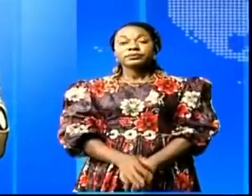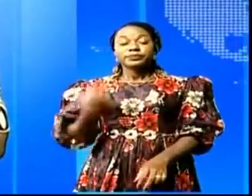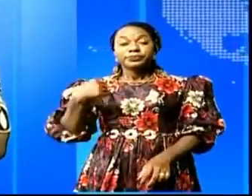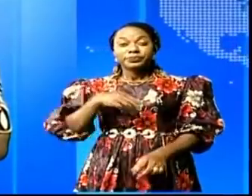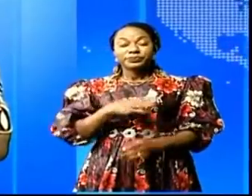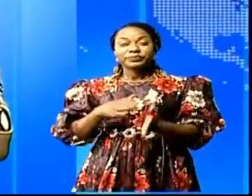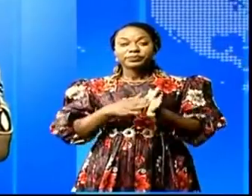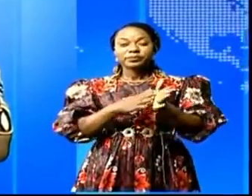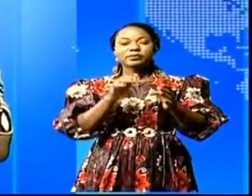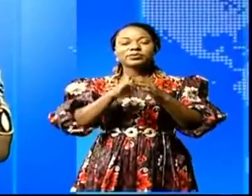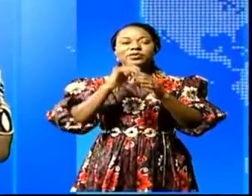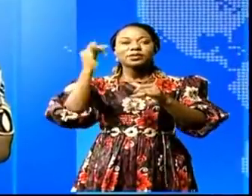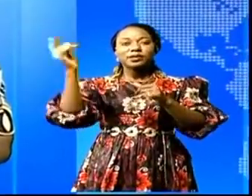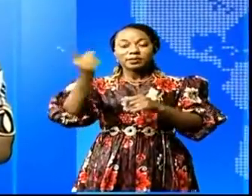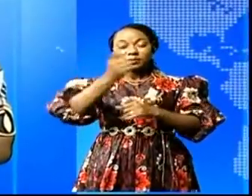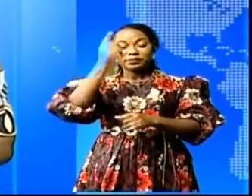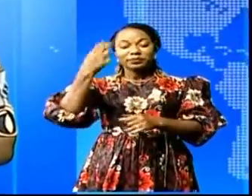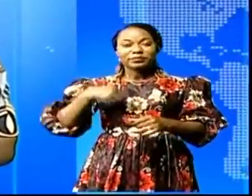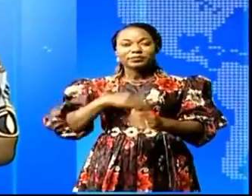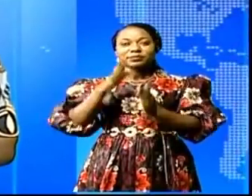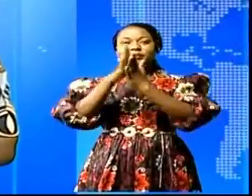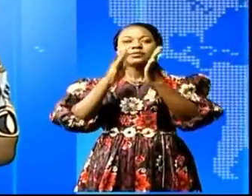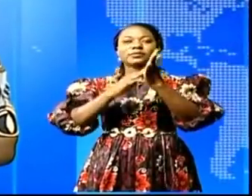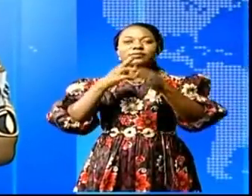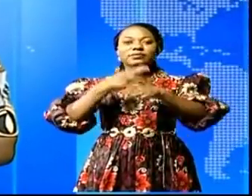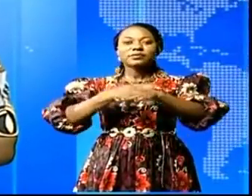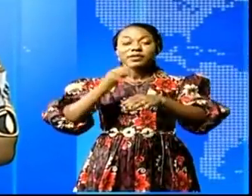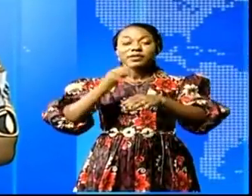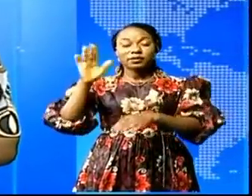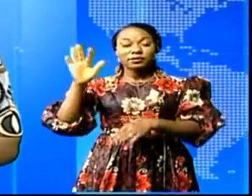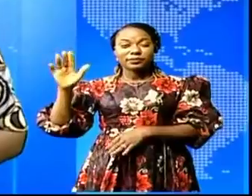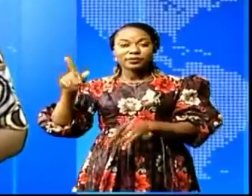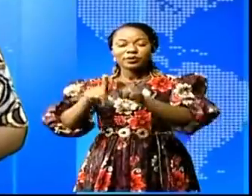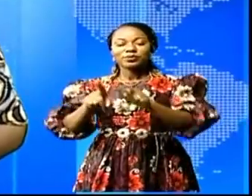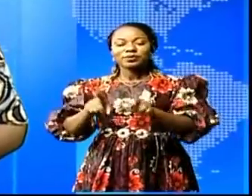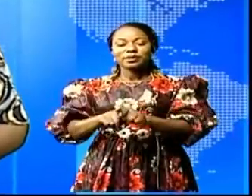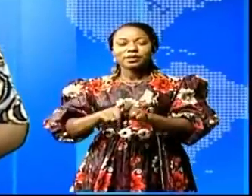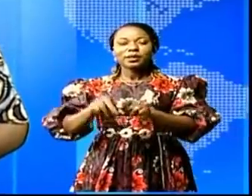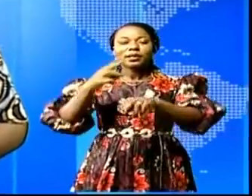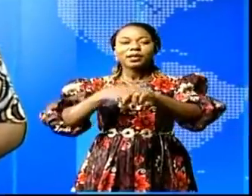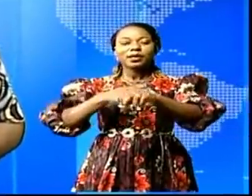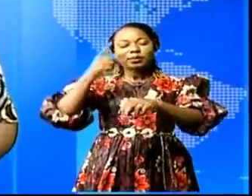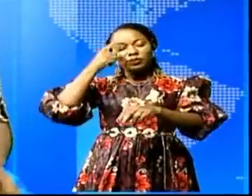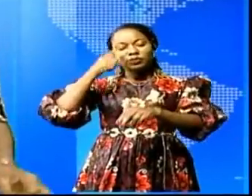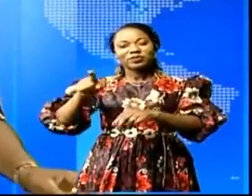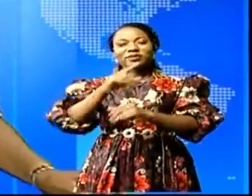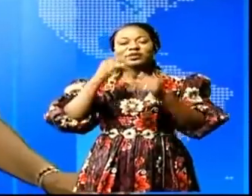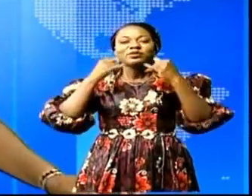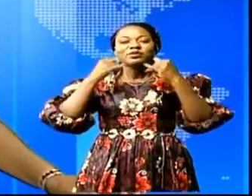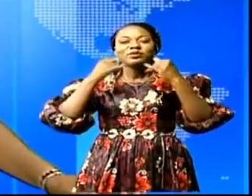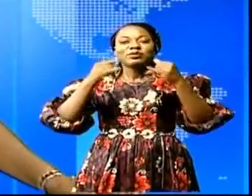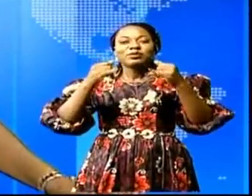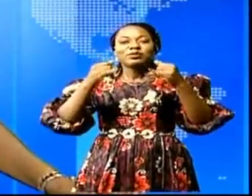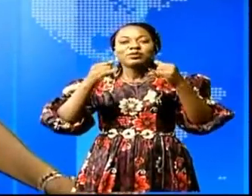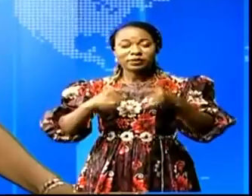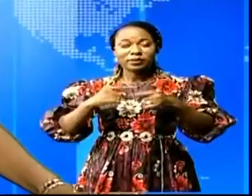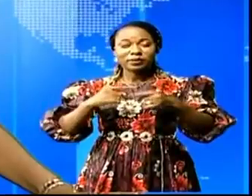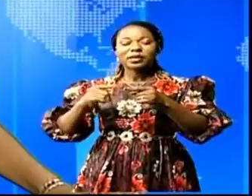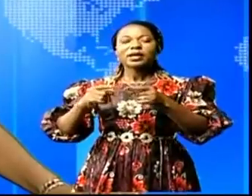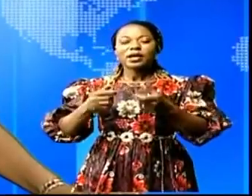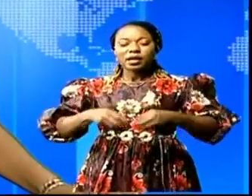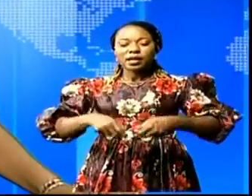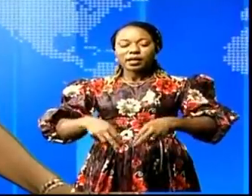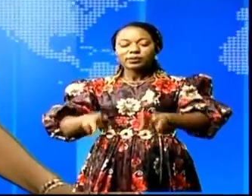suivez à travers le monde. Nous sommes 19h à Kinshasa, la capitale. C'est l'heure de votre journal. Au sommaire, l'axe